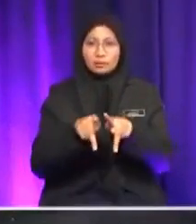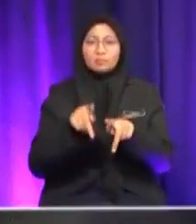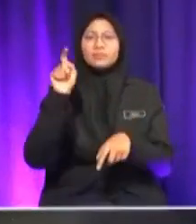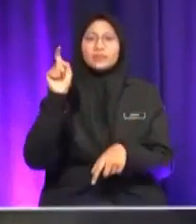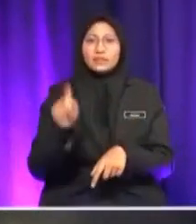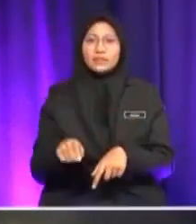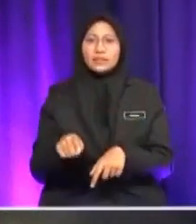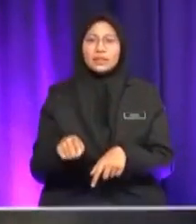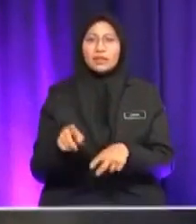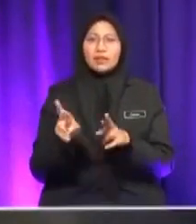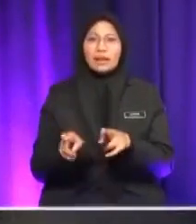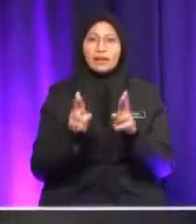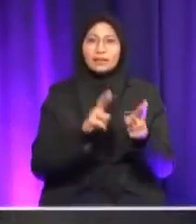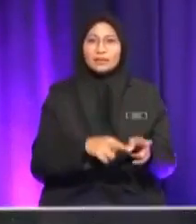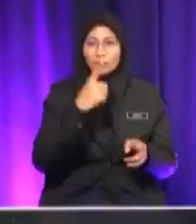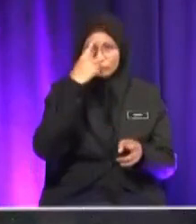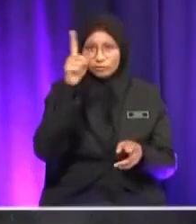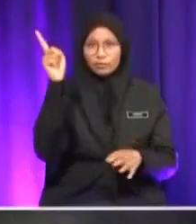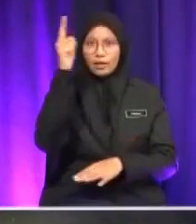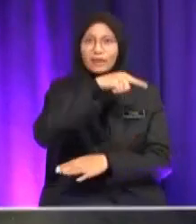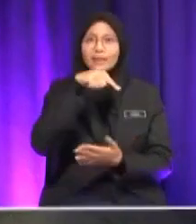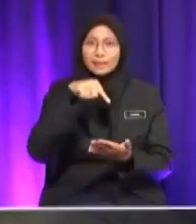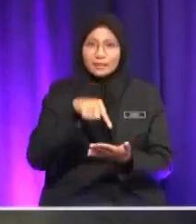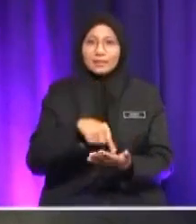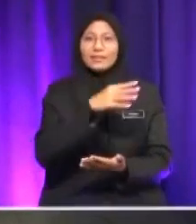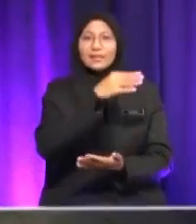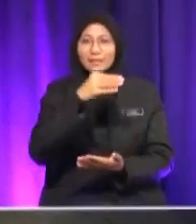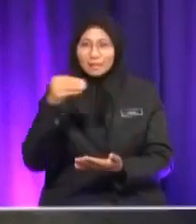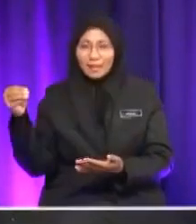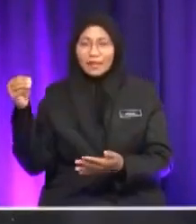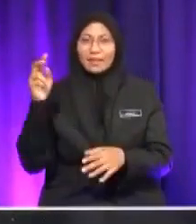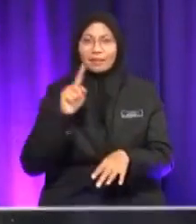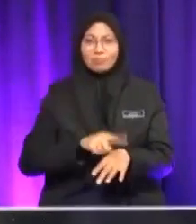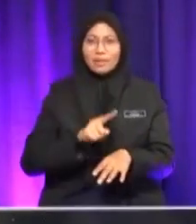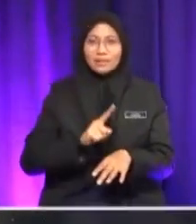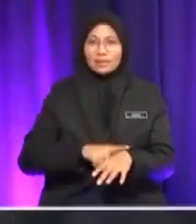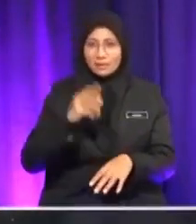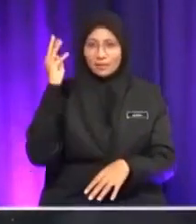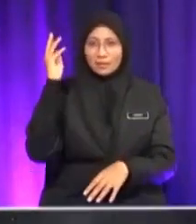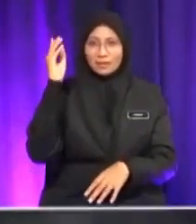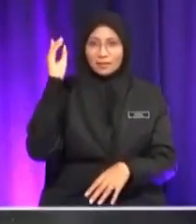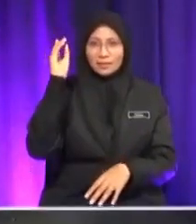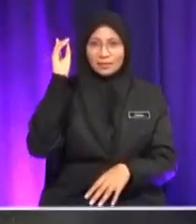hari ini tetapi juga untuk masa depan. Jadi contohnya Pritika dan